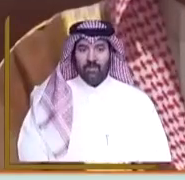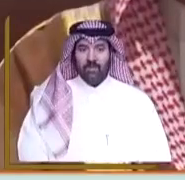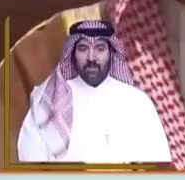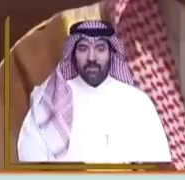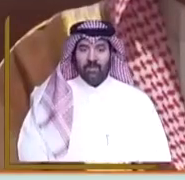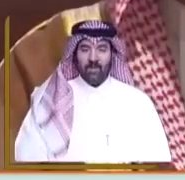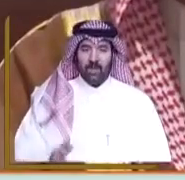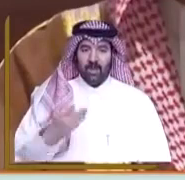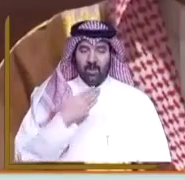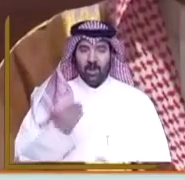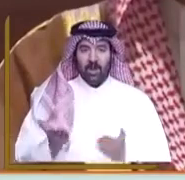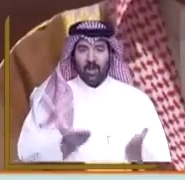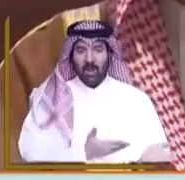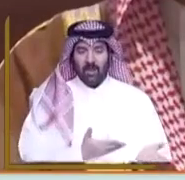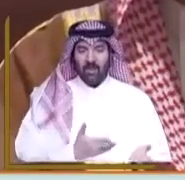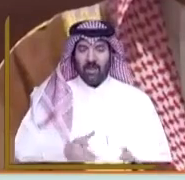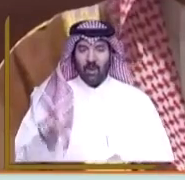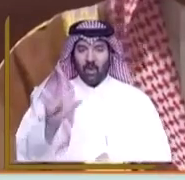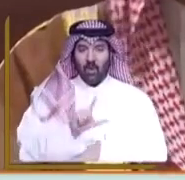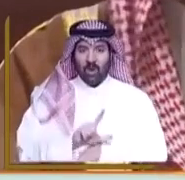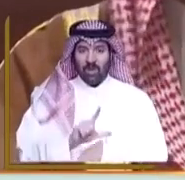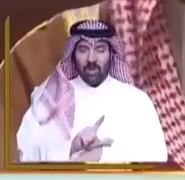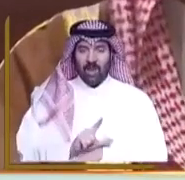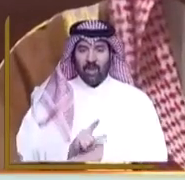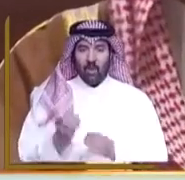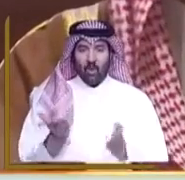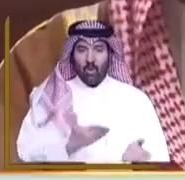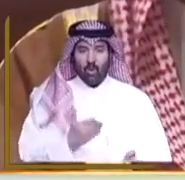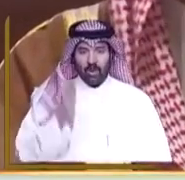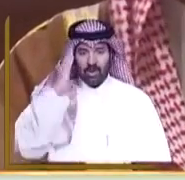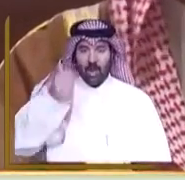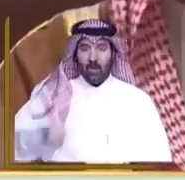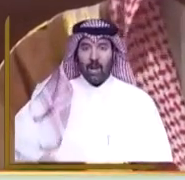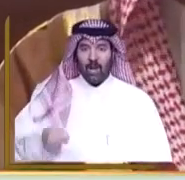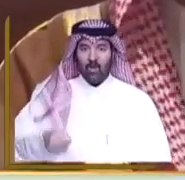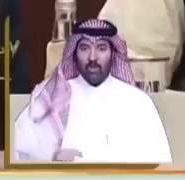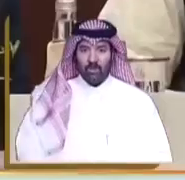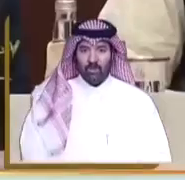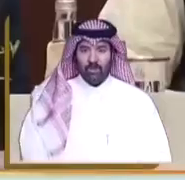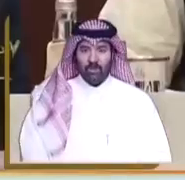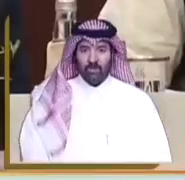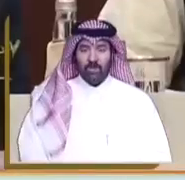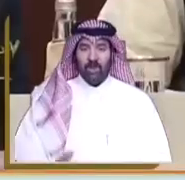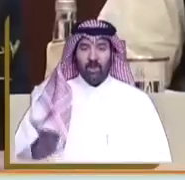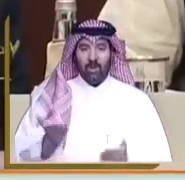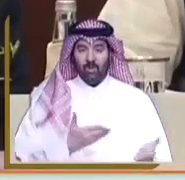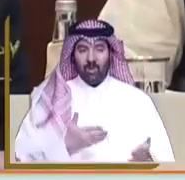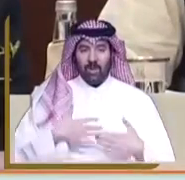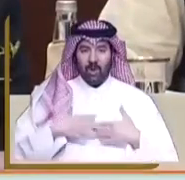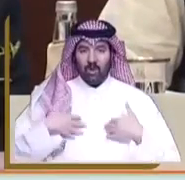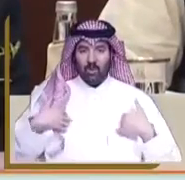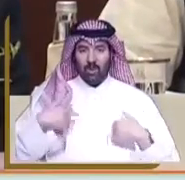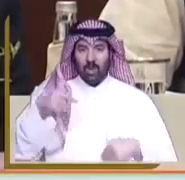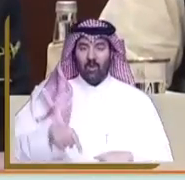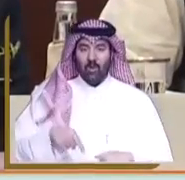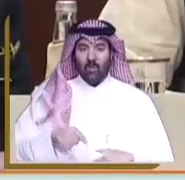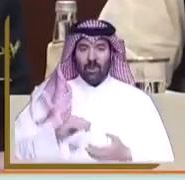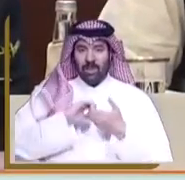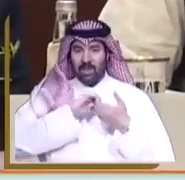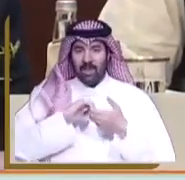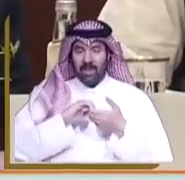أصحاب الفخامة والسمو والمعالي الحضور الكرام، السلام عليكم ورحمة الله وبركاته. يسعدني اليوم نجتمع في هذا البلد الصديق